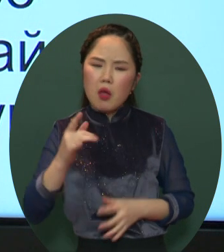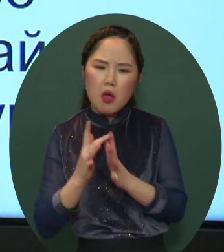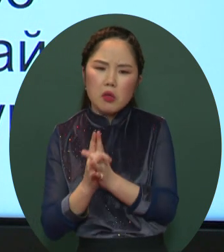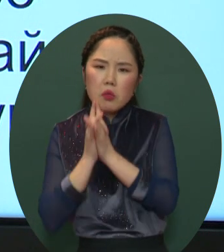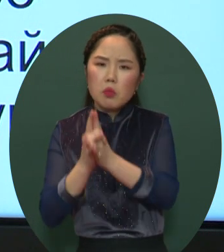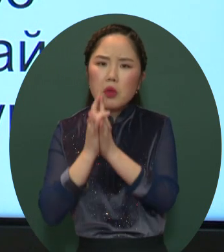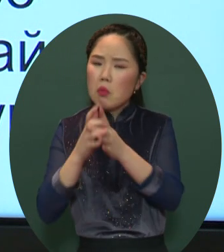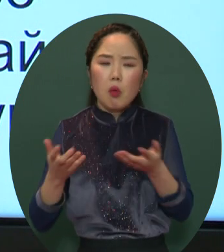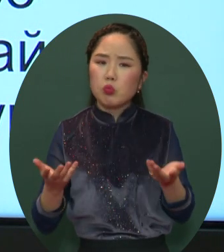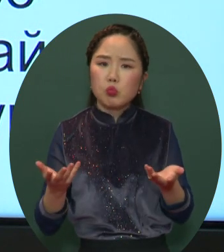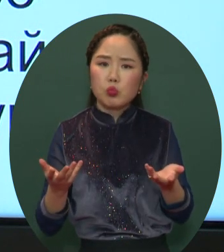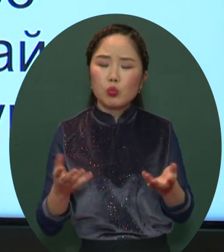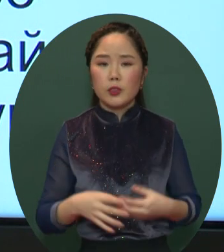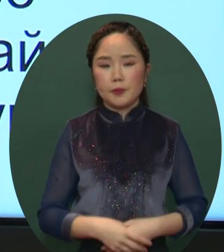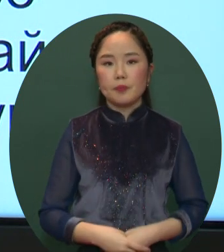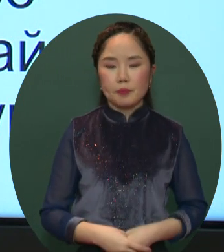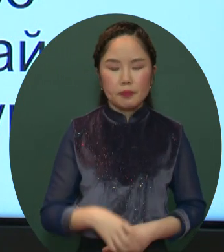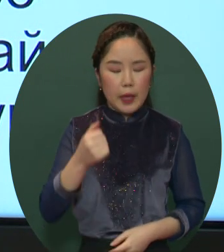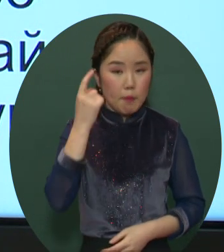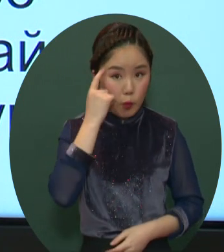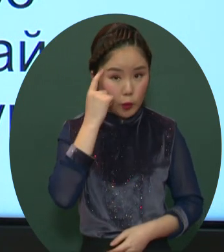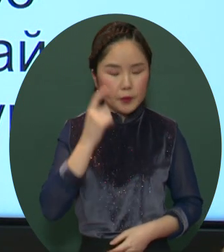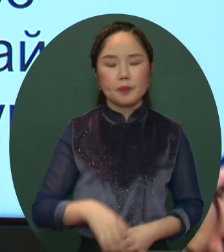гэж хочилдог юм бол? Бодоорой.